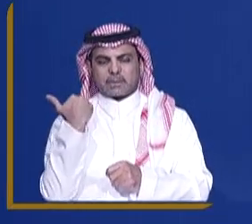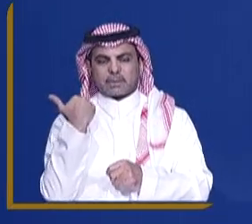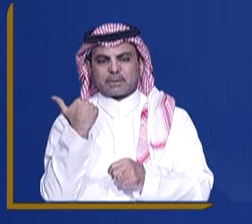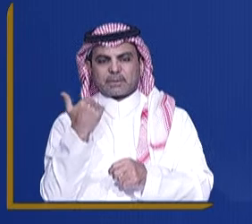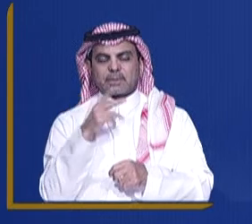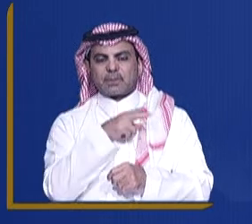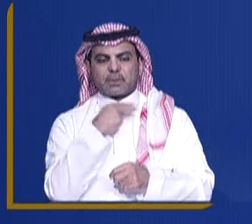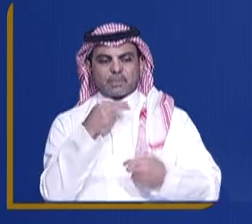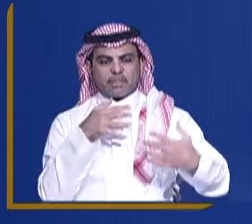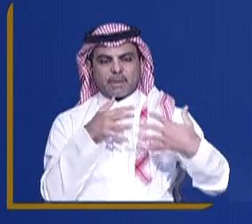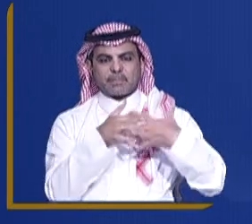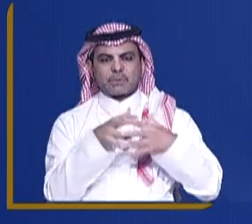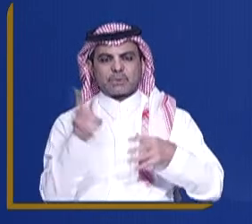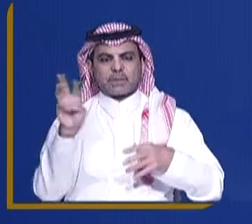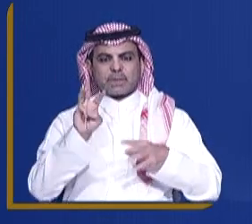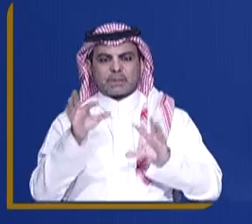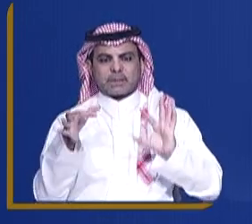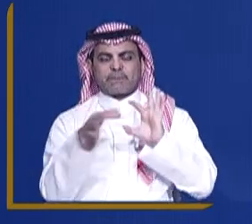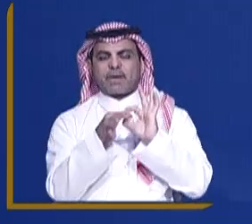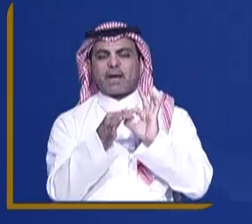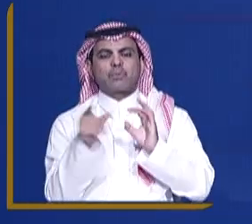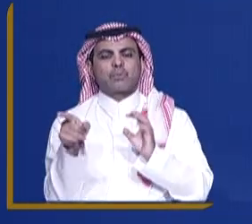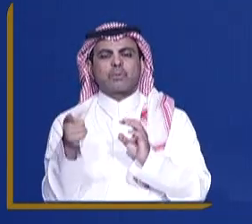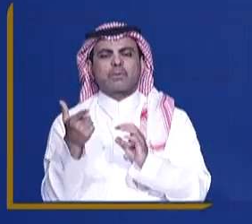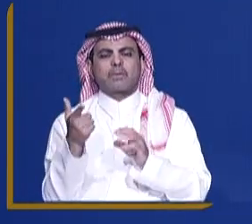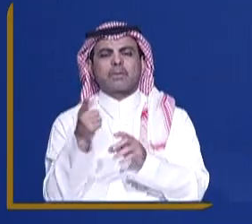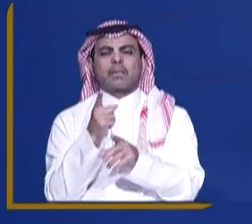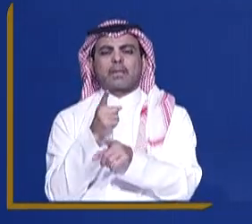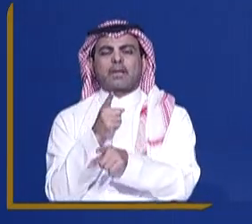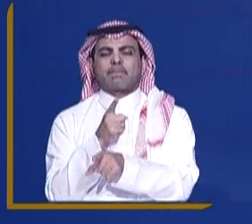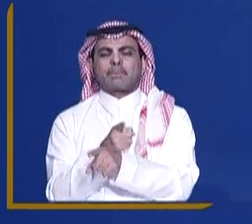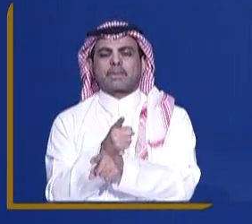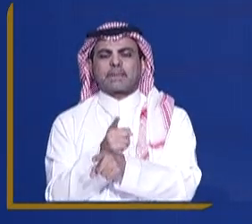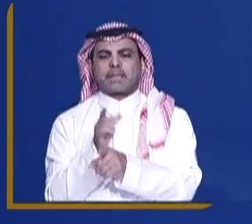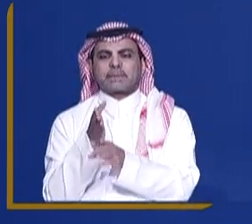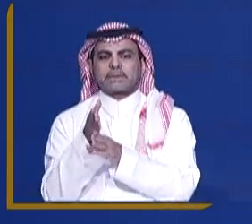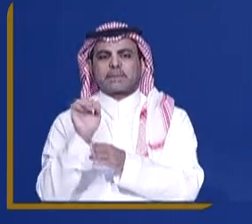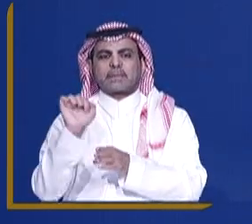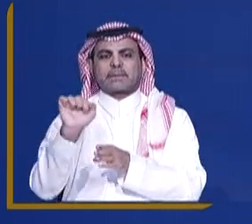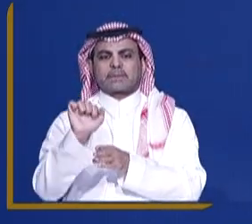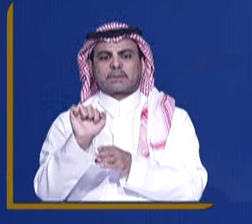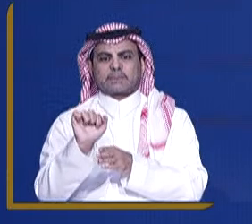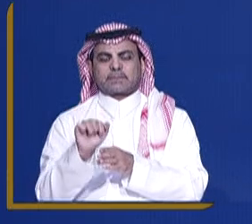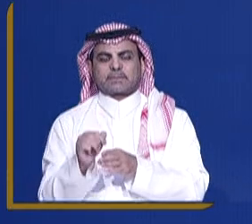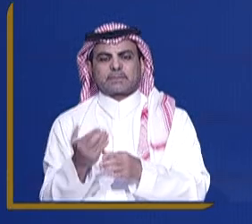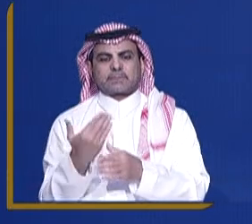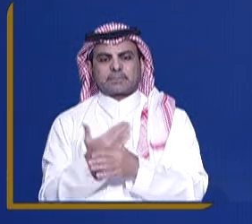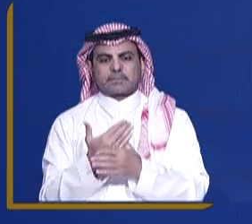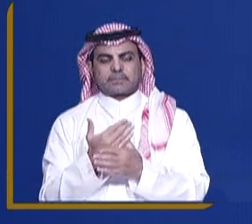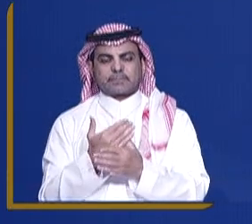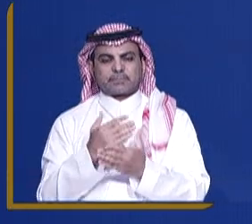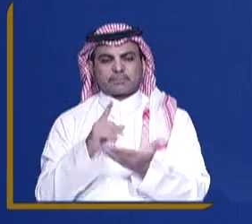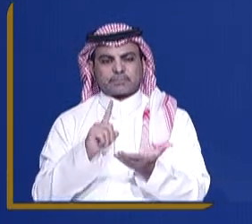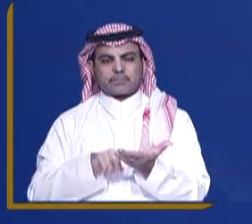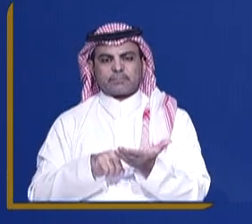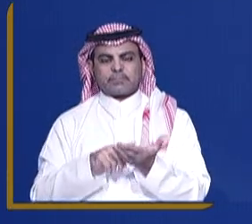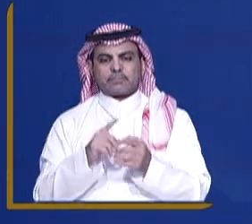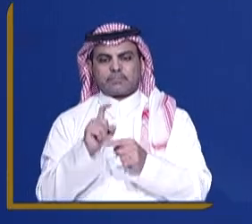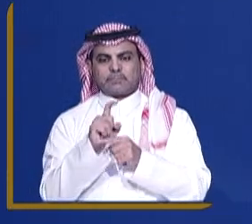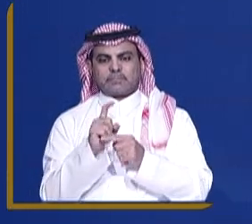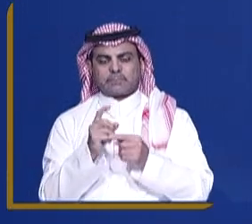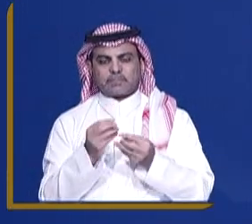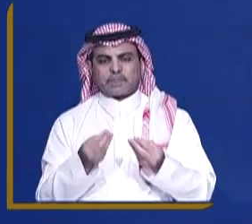الحكومة، وهم مكملين لبعض في هذا المجال من ضمن هذا التخصيص. طبعا الهدف منه هو حقيقة يعني زيادة